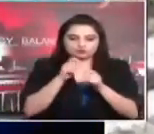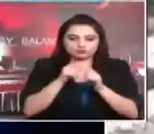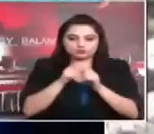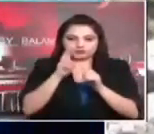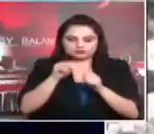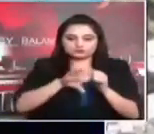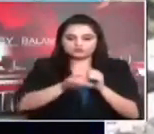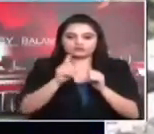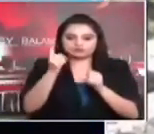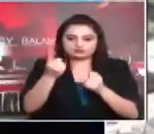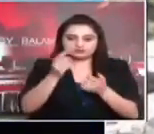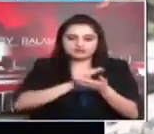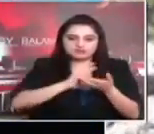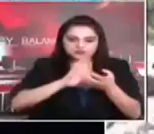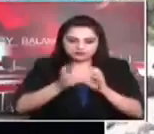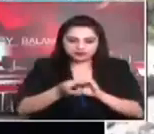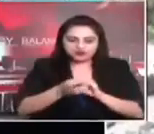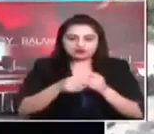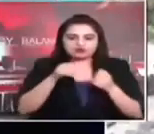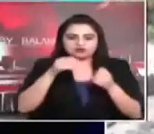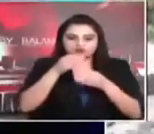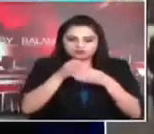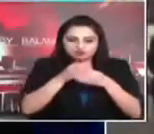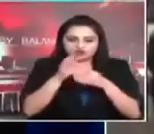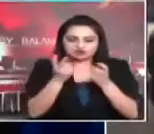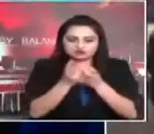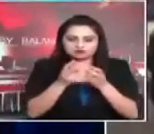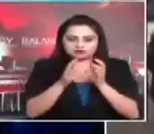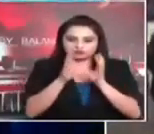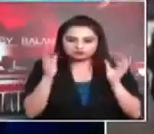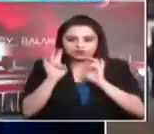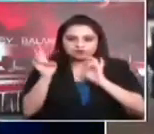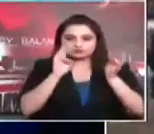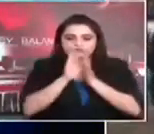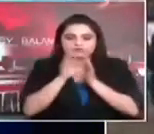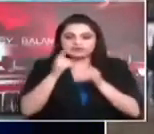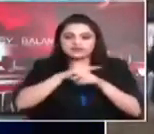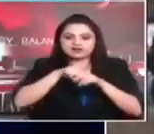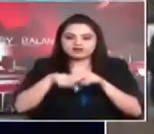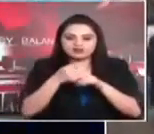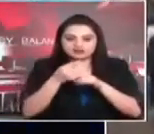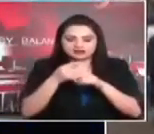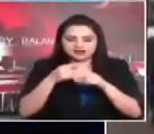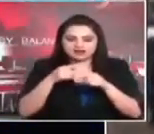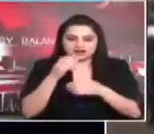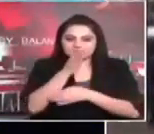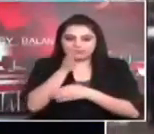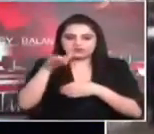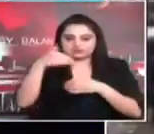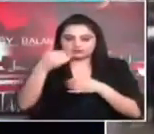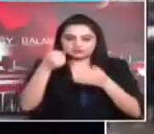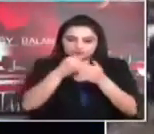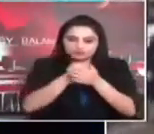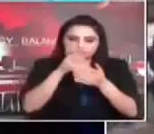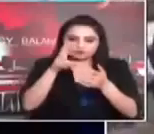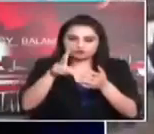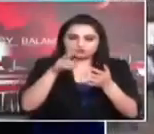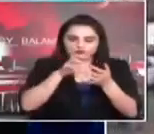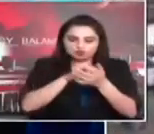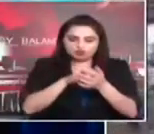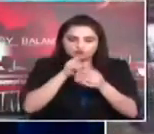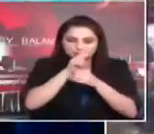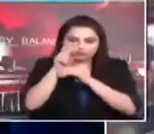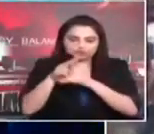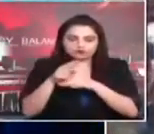एकको विराटनगर इटहरी धरान जस्ता ठूला शहरबाट केही घण्टाको यात्रापछि पुगिने नमस्ते झरनामा पर्यटकलाई लोभ्याउने